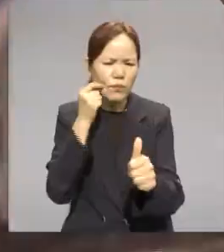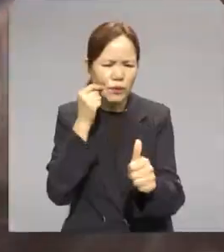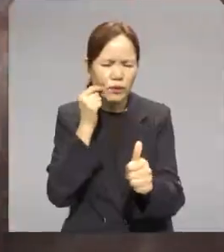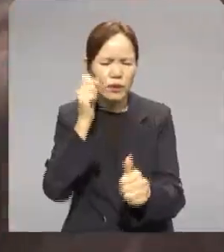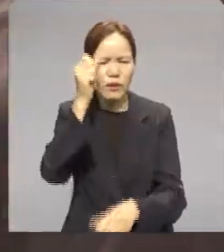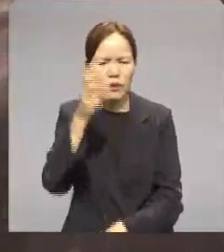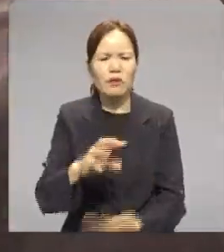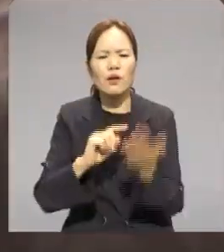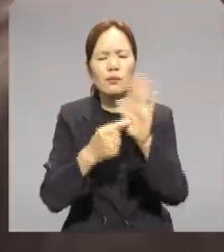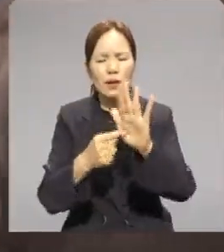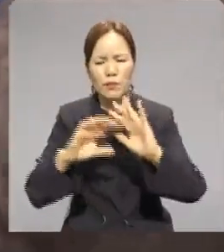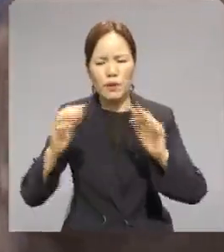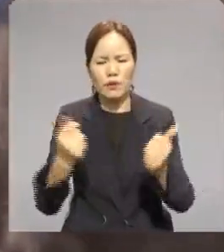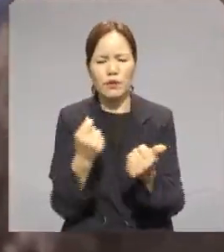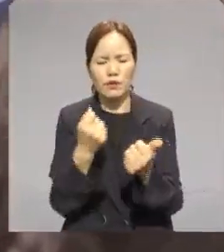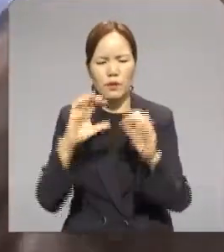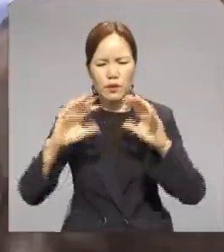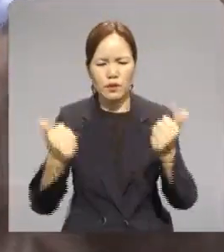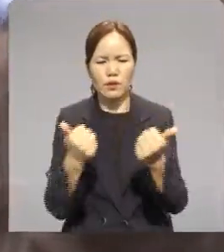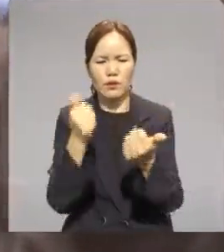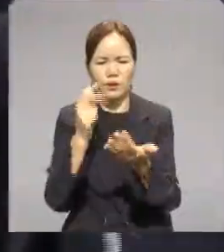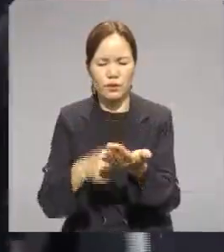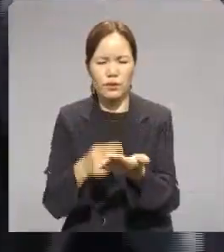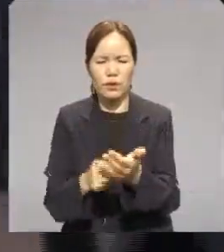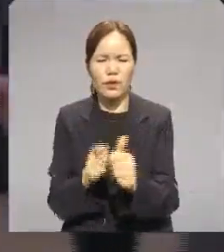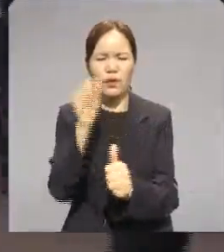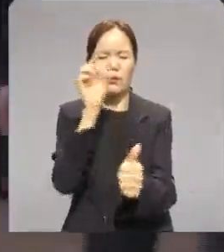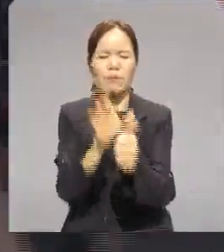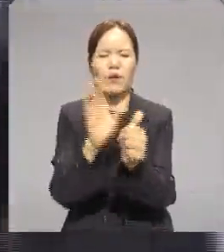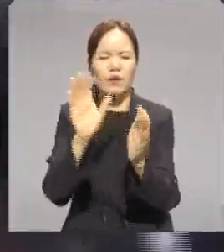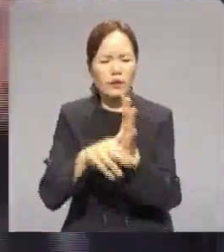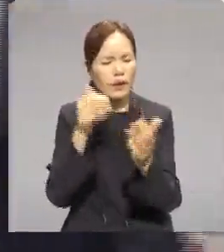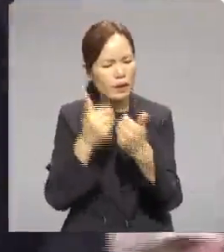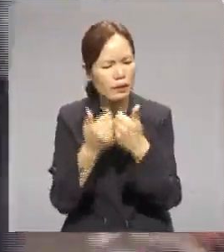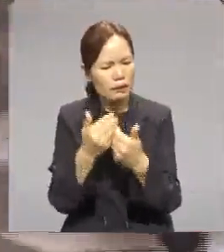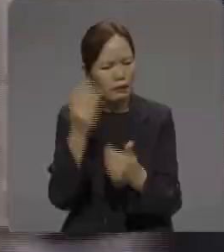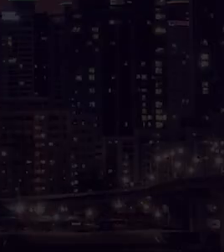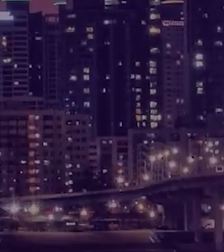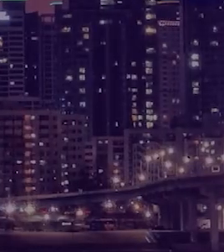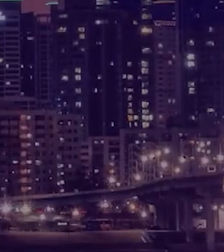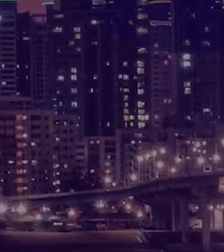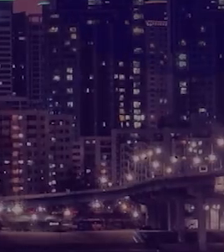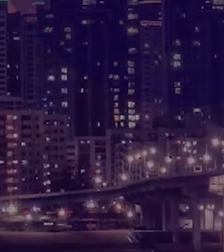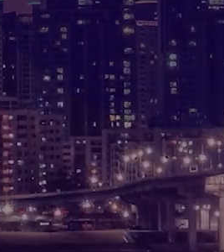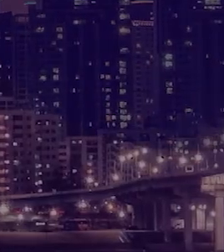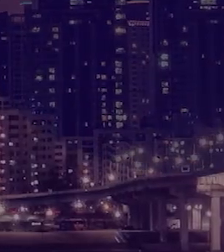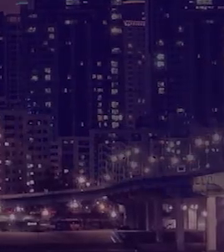총리 임명 과정에서 진통이 예상됩니다. OBS 뉴스 이윤택입니다.